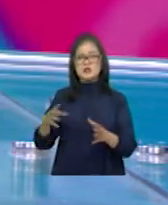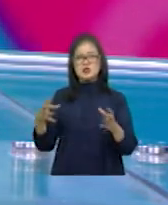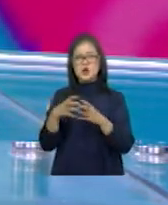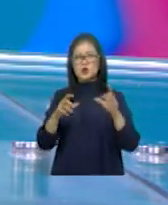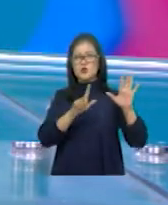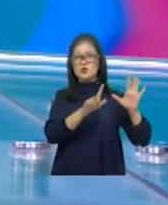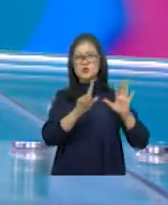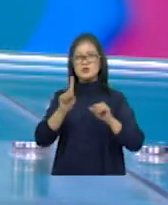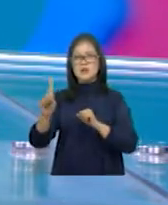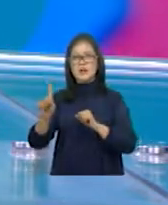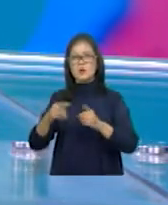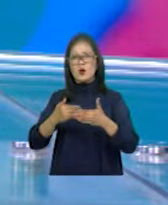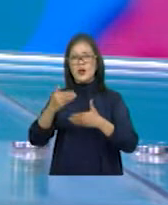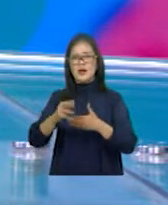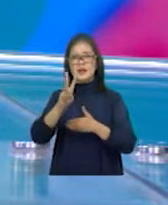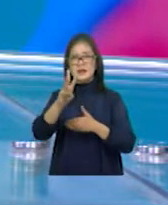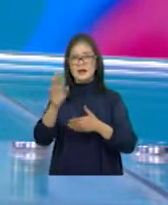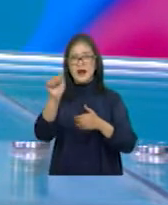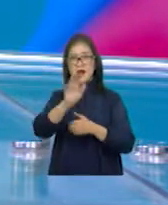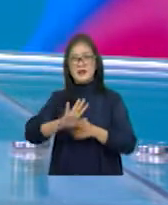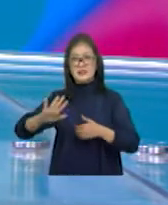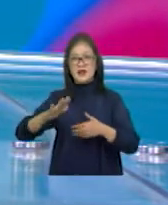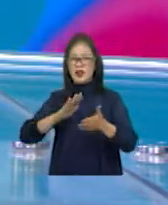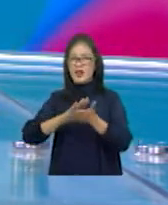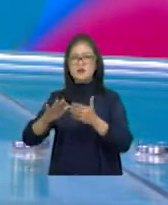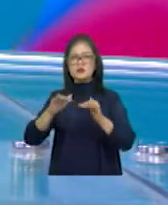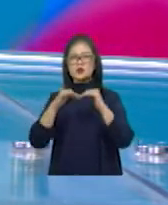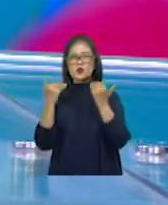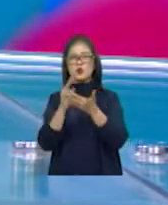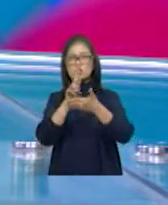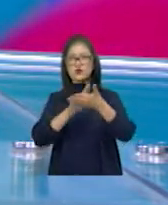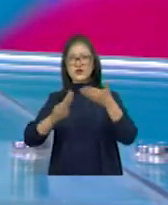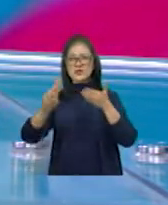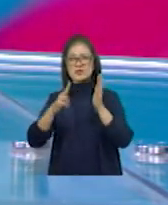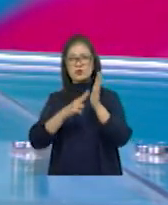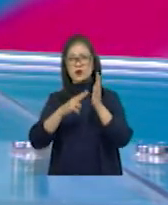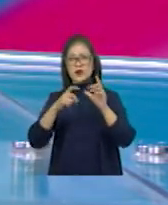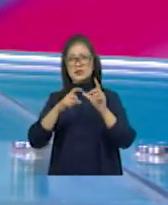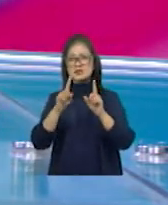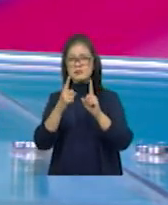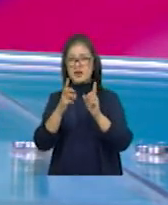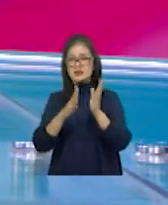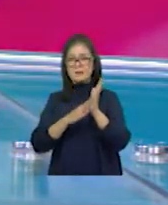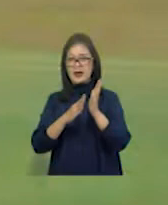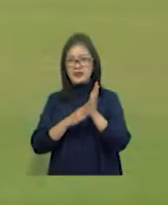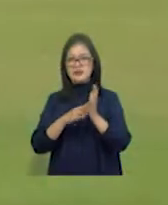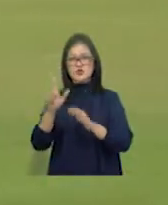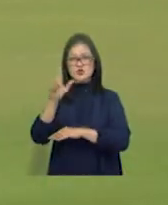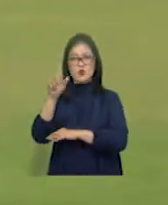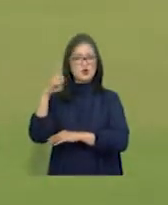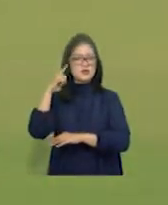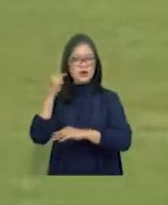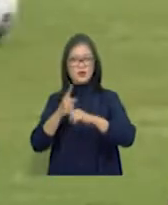Games 2022 berlangsung di Stadion Universitas Negeri 11 Maret atau UNS Solo, Jawa Tengah.